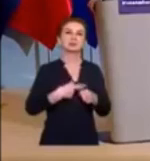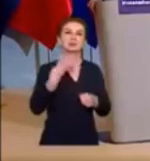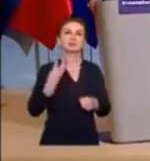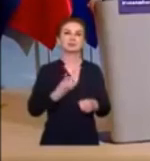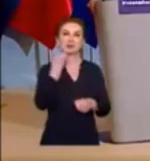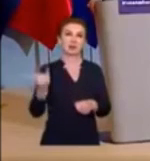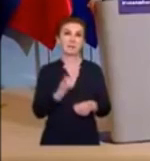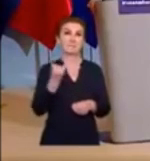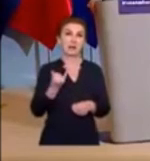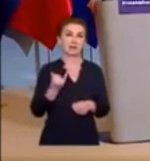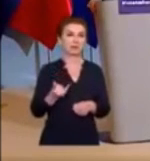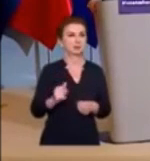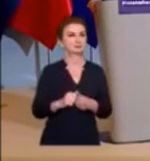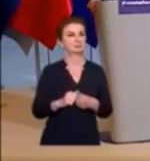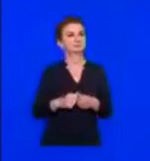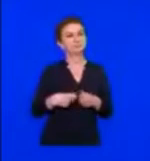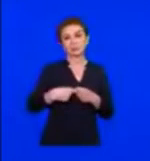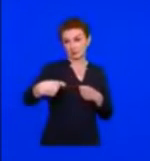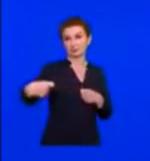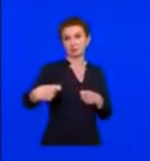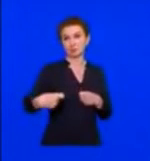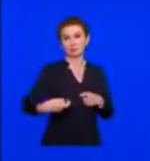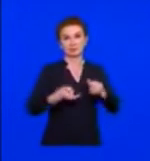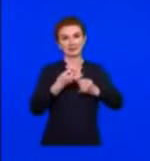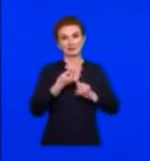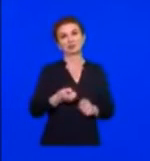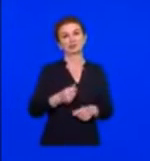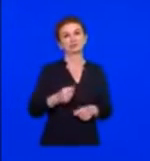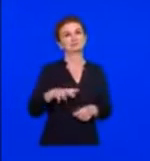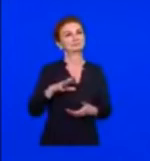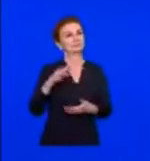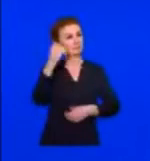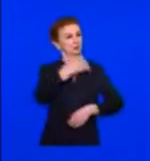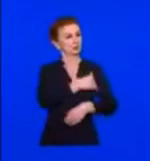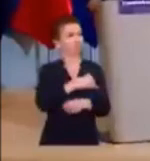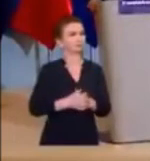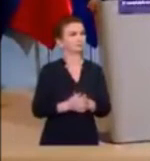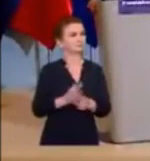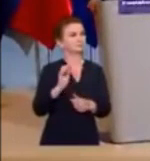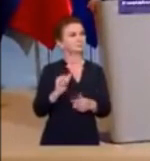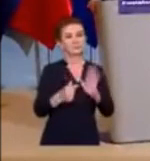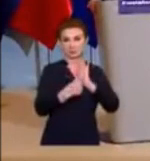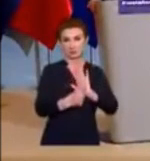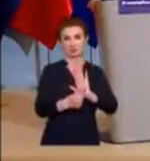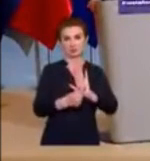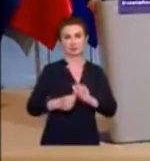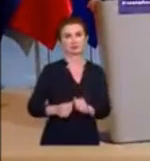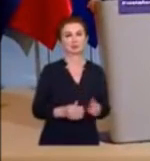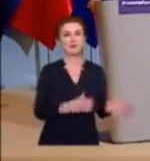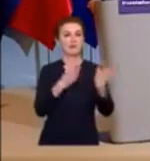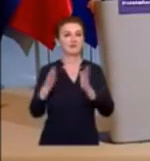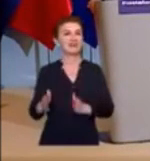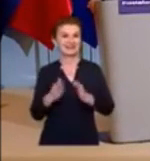jest obecny etap przedłużenia, zawieszenia zajęć w szkołach? Tak jak jest przedstawione, w